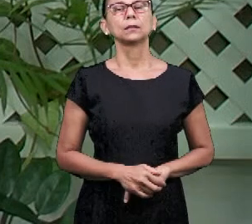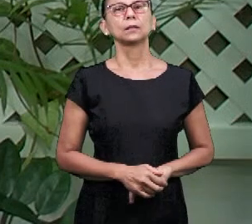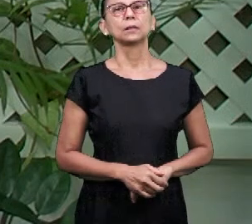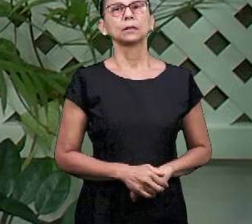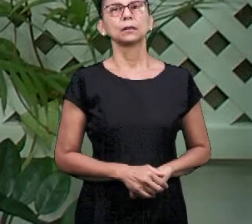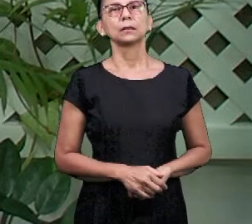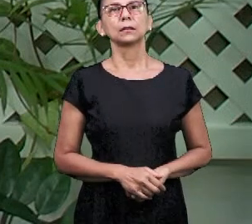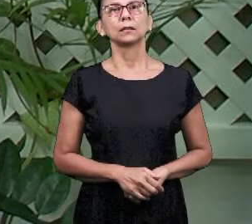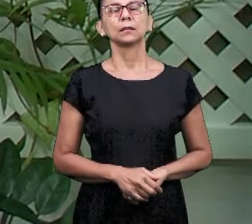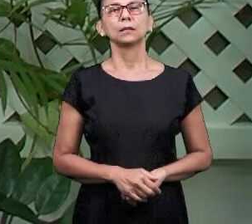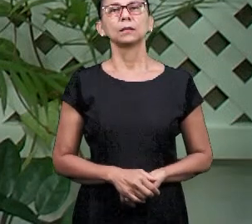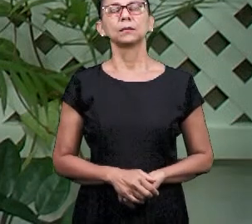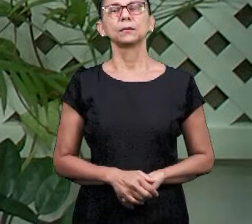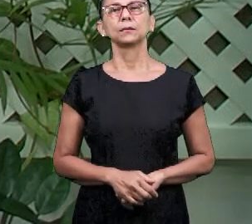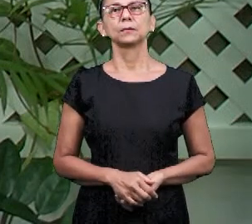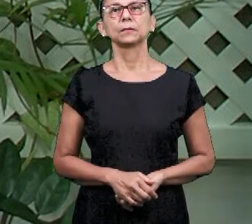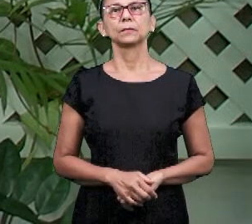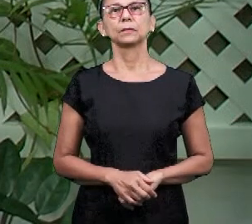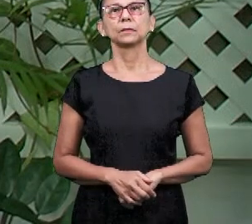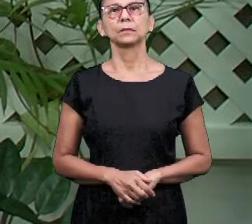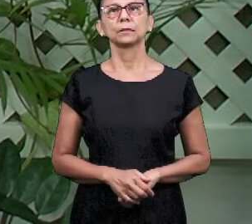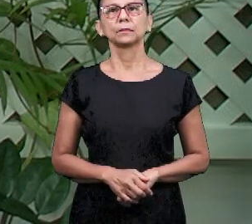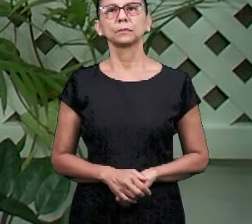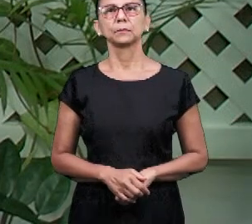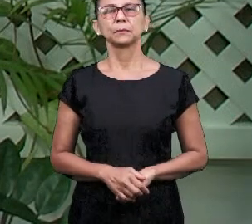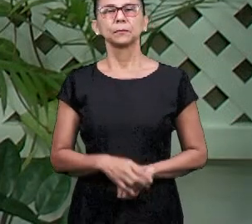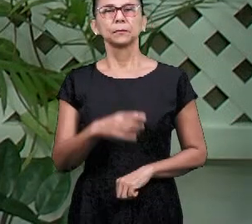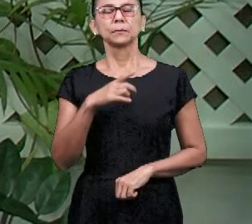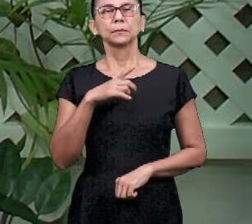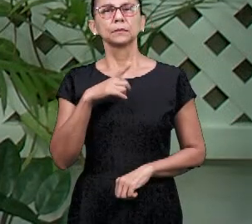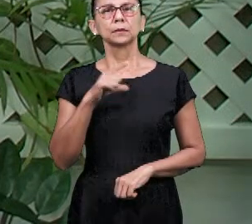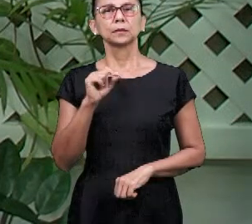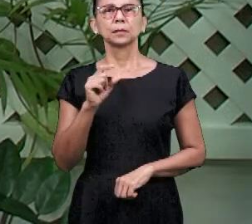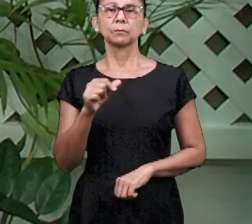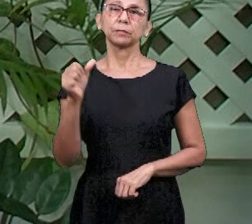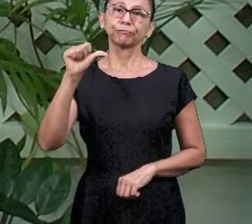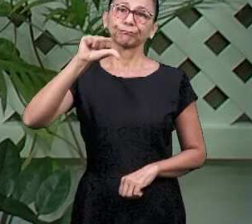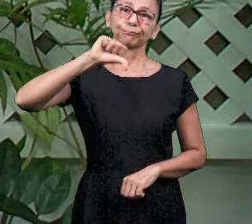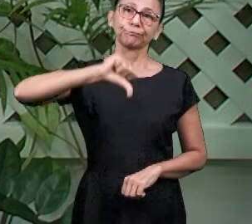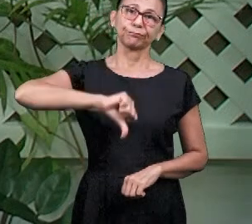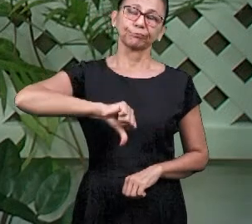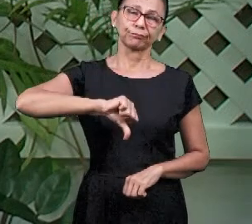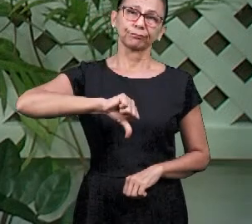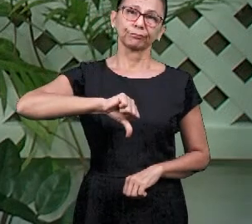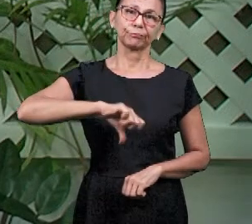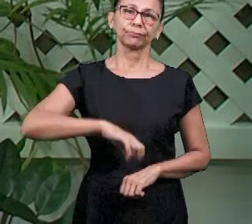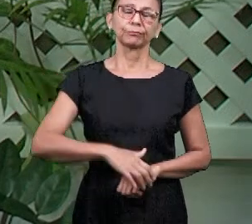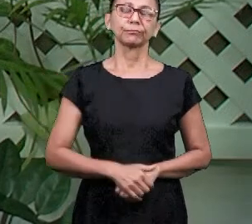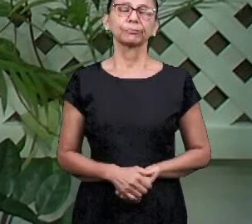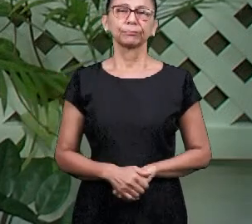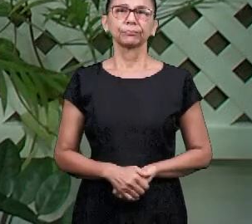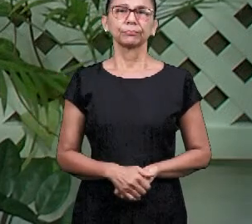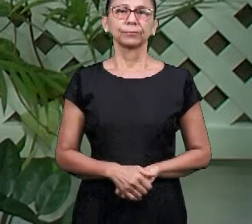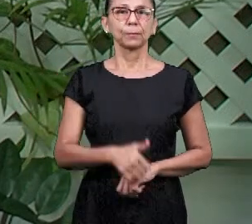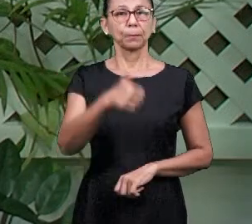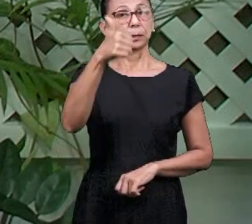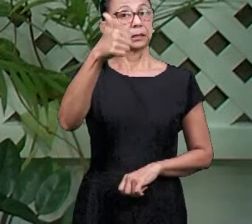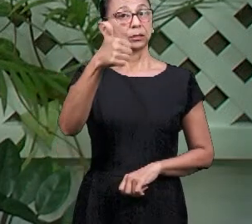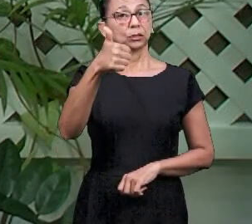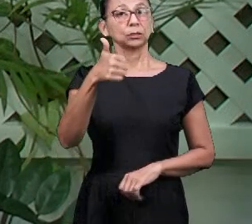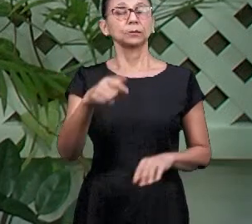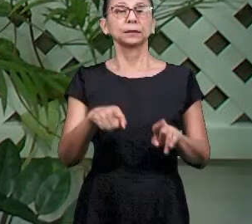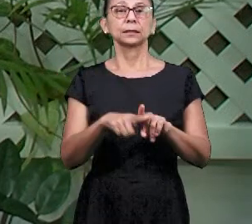n'est-ce pas? Rio de Janeiro, 4. Bahia, 2. Ça, c'est le volet des